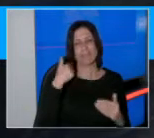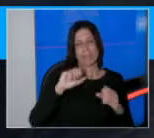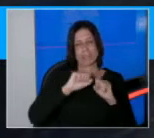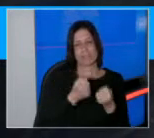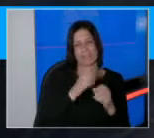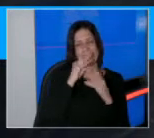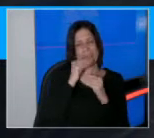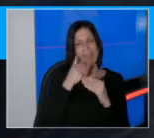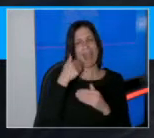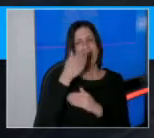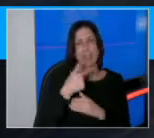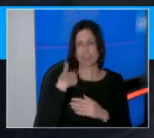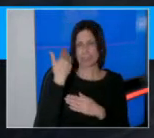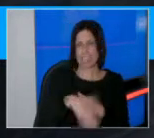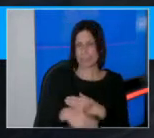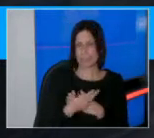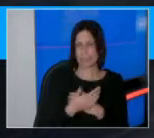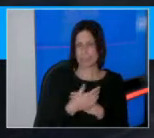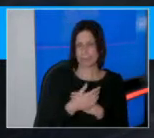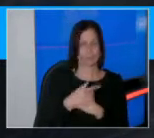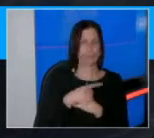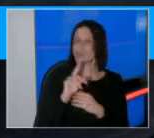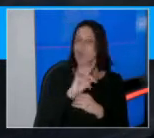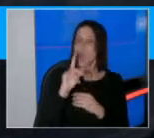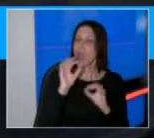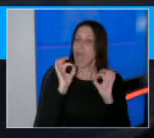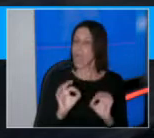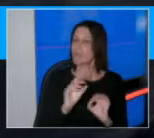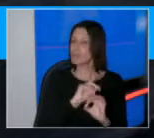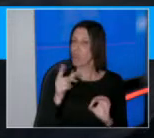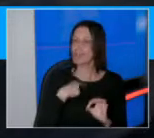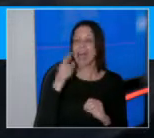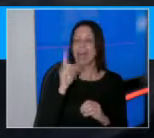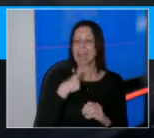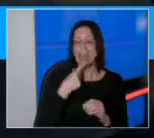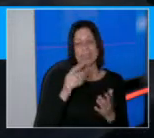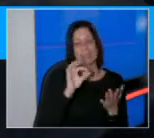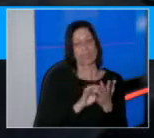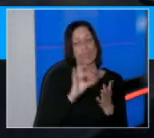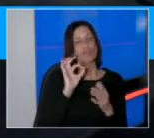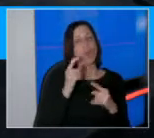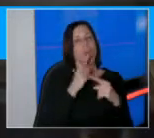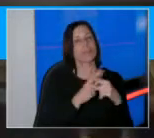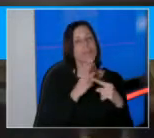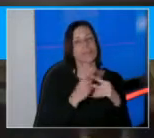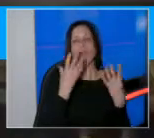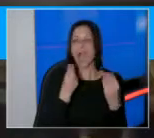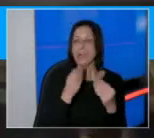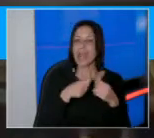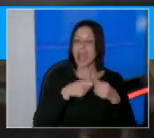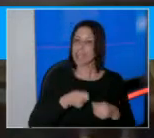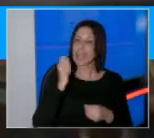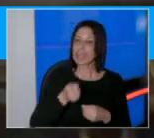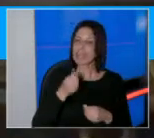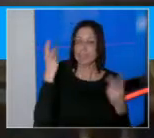נדון בזה אחרי שאנחנו מסיימים? לא, האמת היא שלא, אני חייבת להגיד נקודה של אופטימיות. המון חברי כנסת